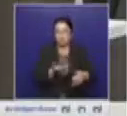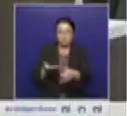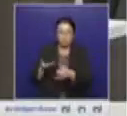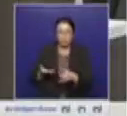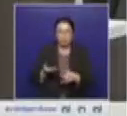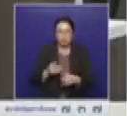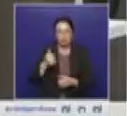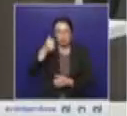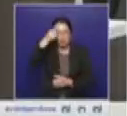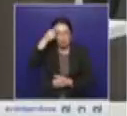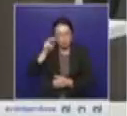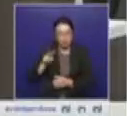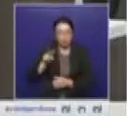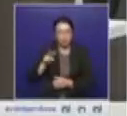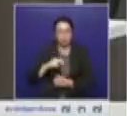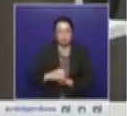low profile high profit เหร